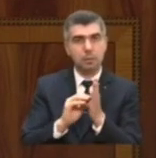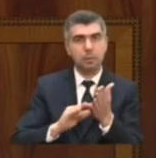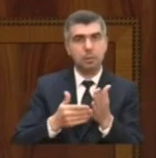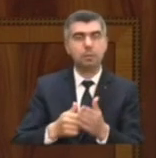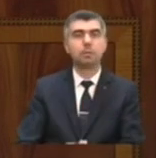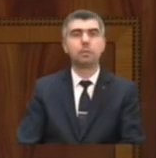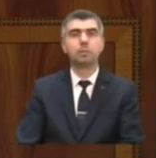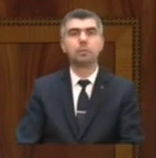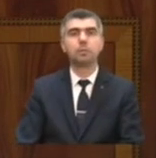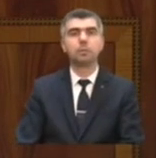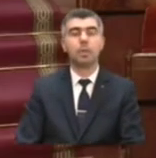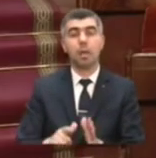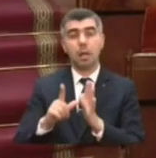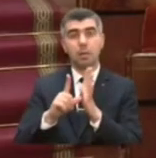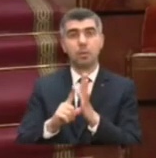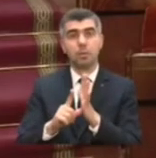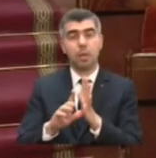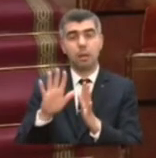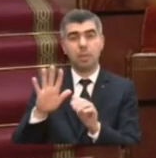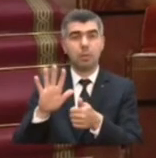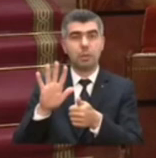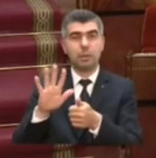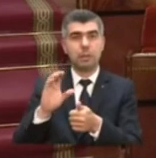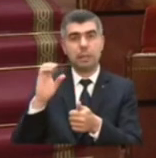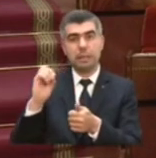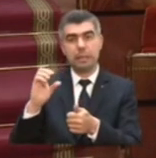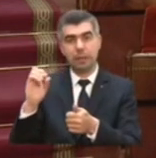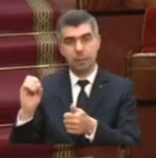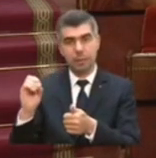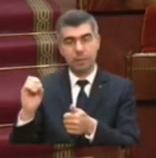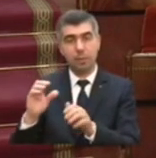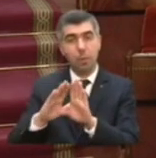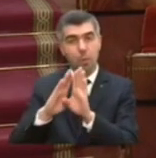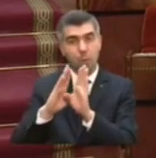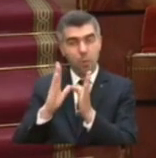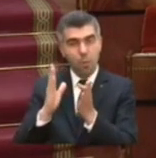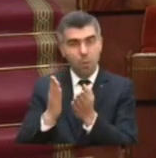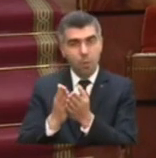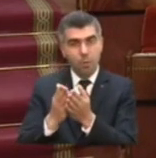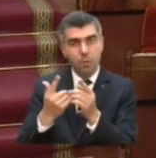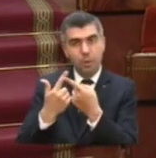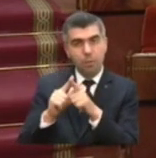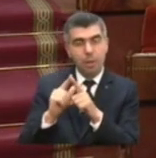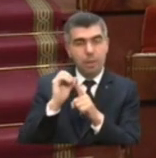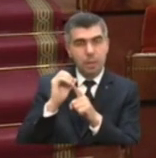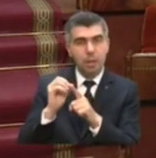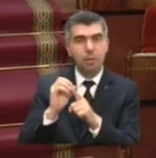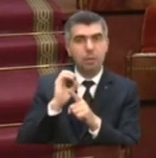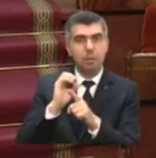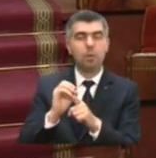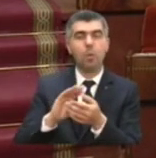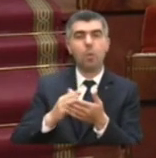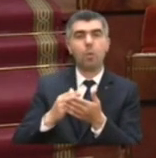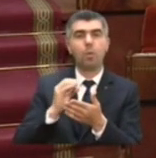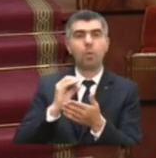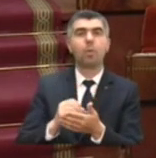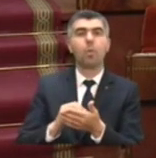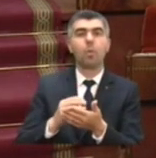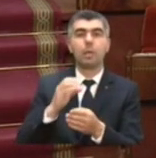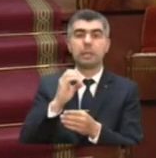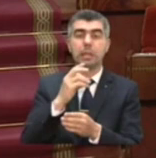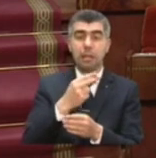داخل القانون 65/00 بان جميع التغطيه الصحيه الاساسيه التي تتكلف بها هي المؤسسات العموميه اللي هي